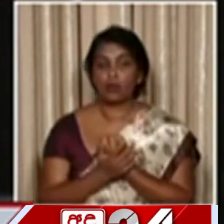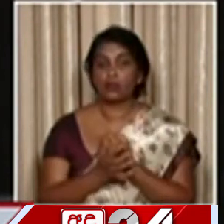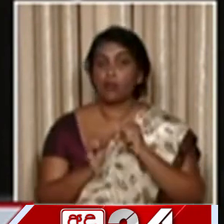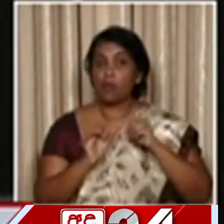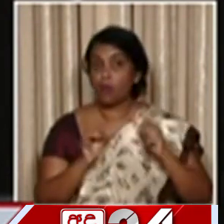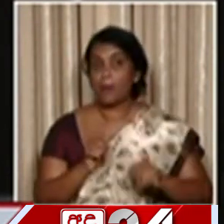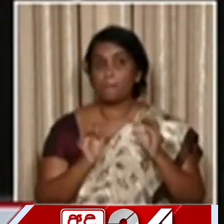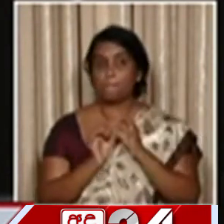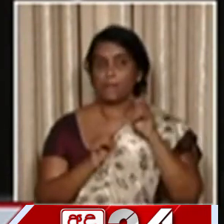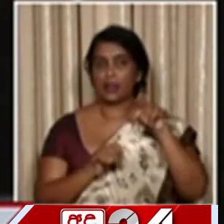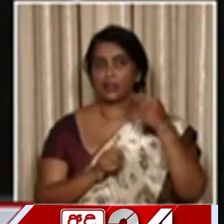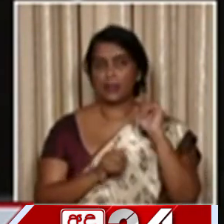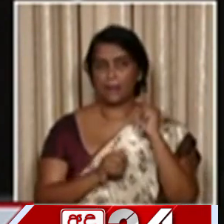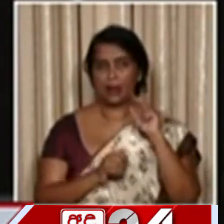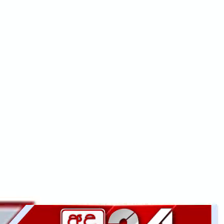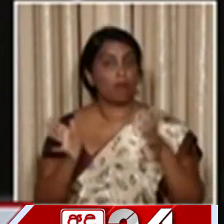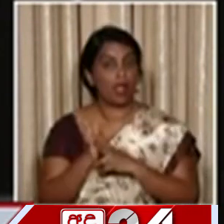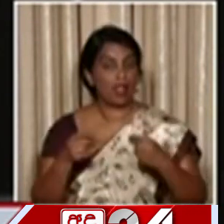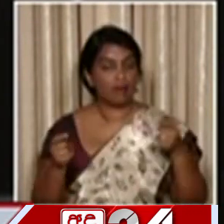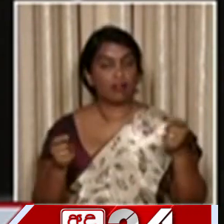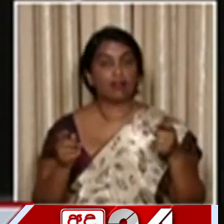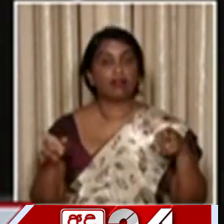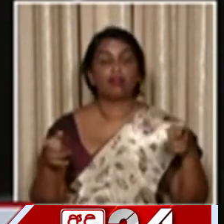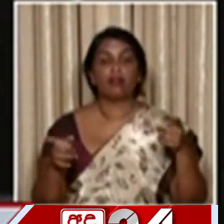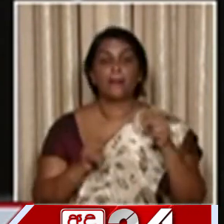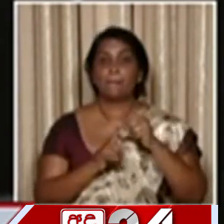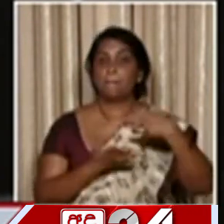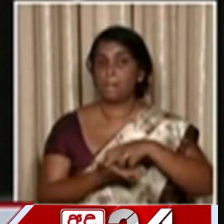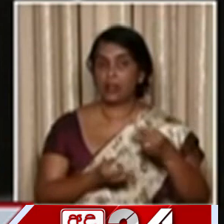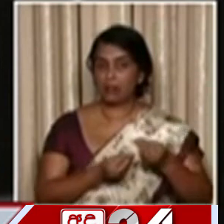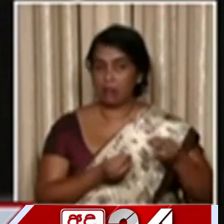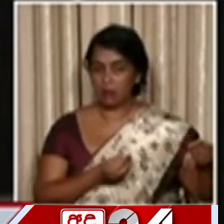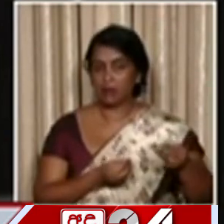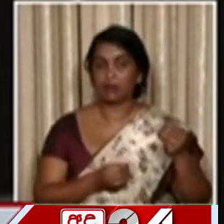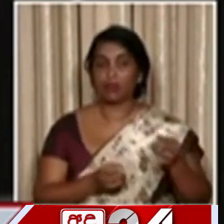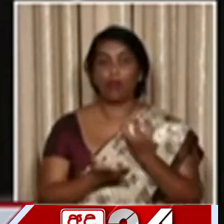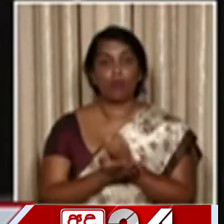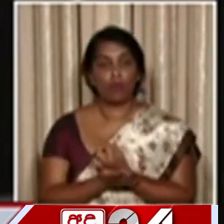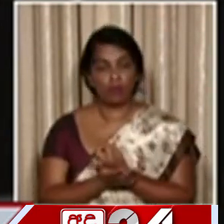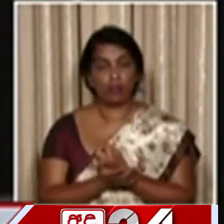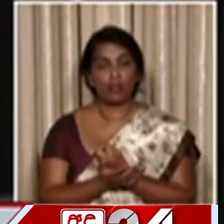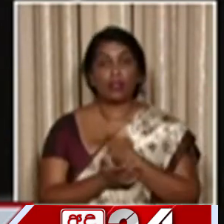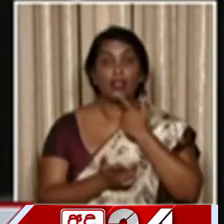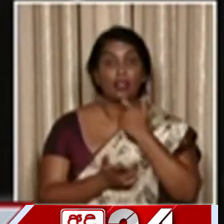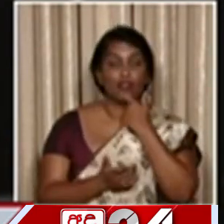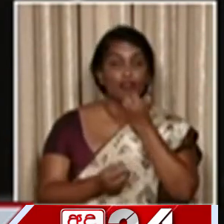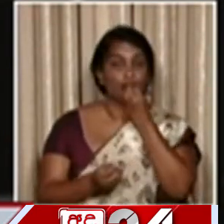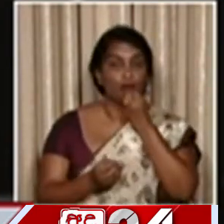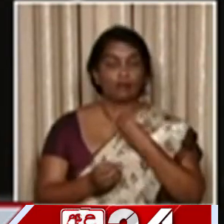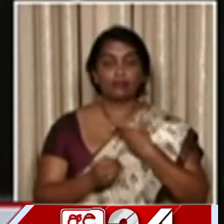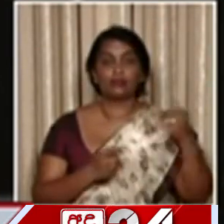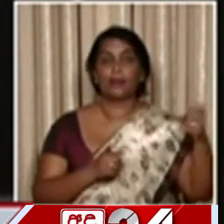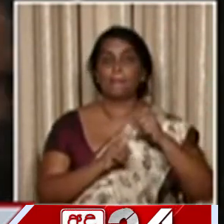මණ්ඩලය බිංගිරිය තිබුණා 150ක් 200ක් එකතු කරලා පොළ ළඟ තමා ප්‍රාදේශ සභාව තියෙන්නේ එතකොට පොහොට්ටුවේගේ තේමේසේ බලහත්කාරයෙන්